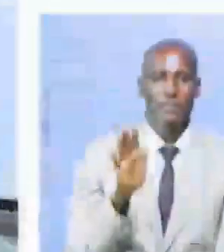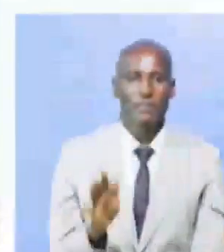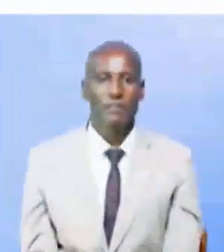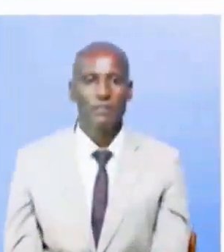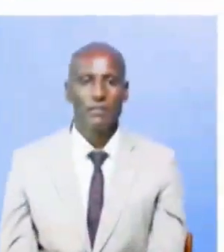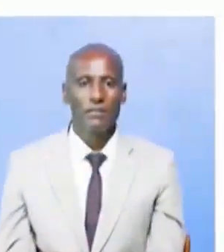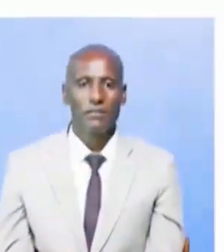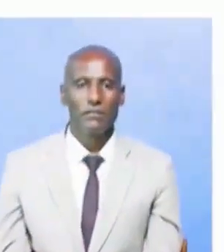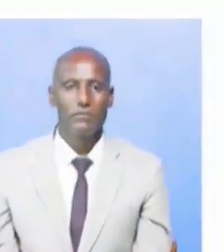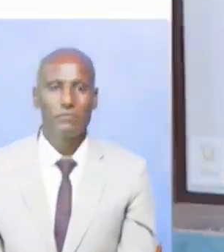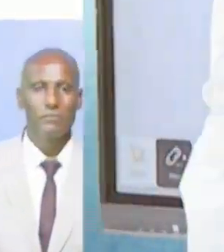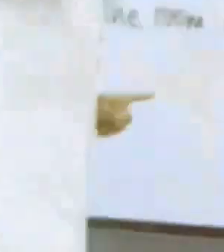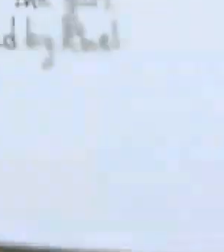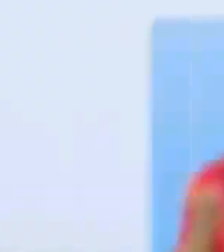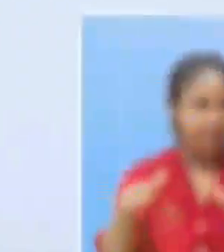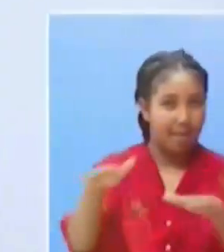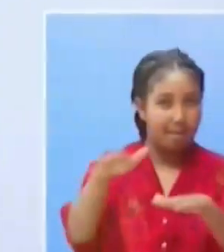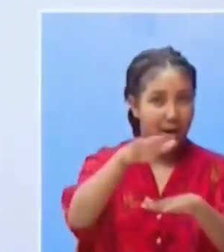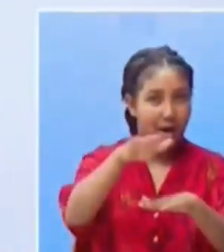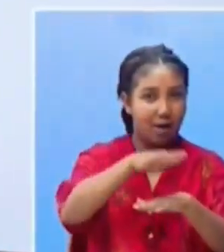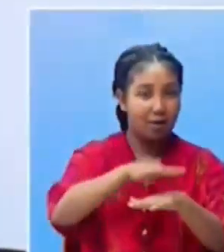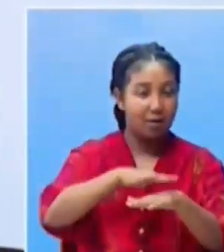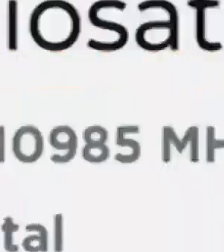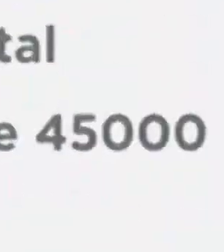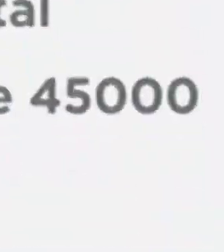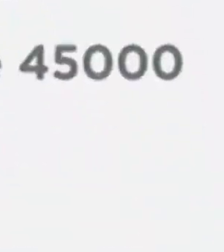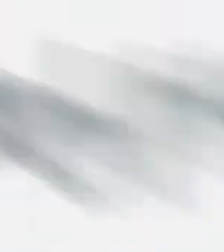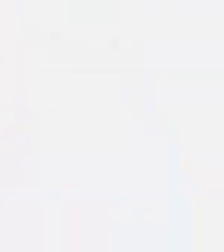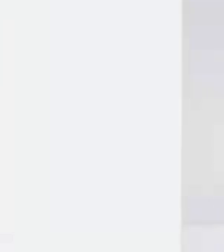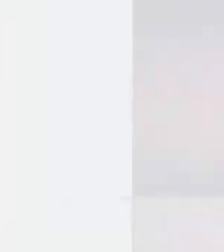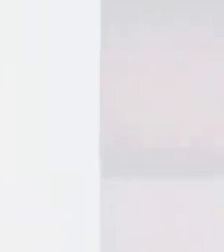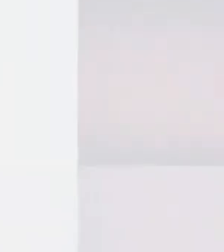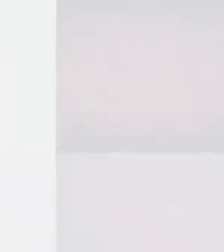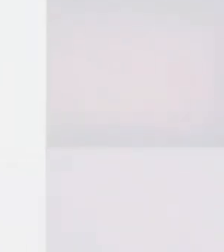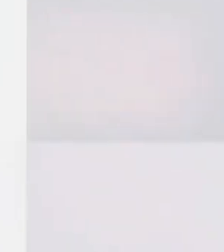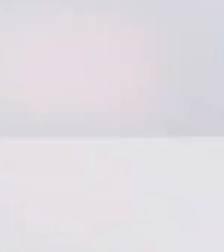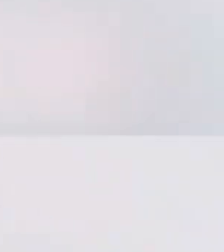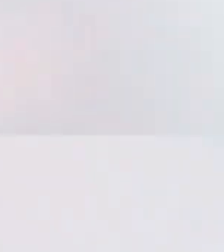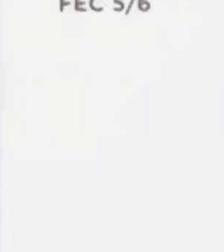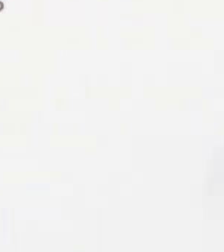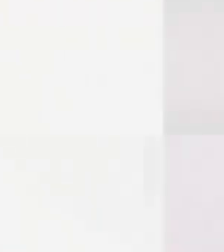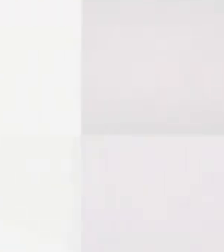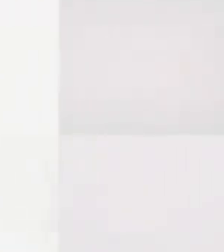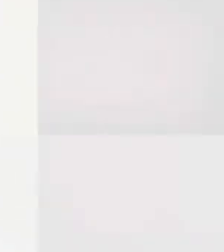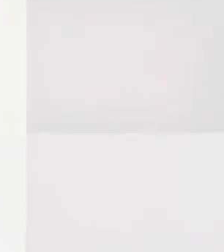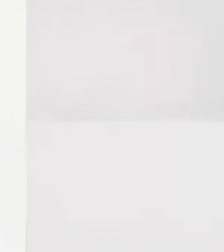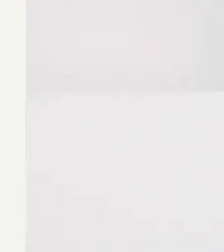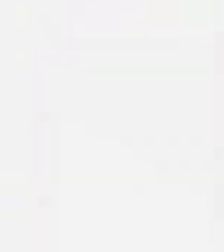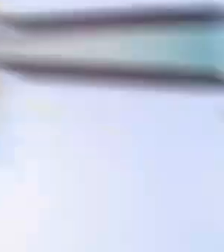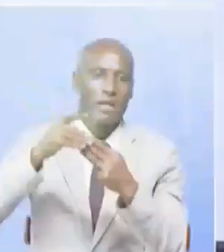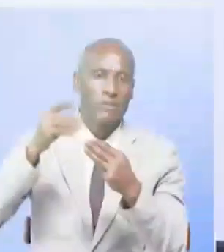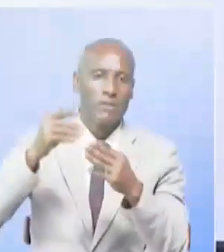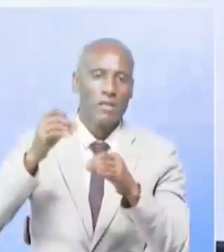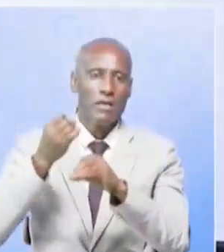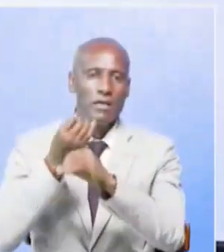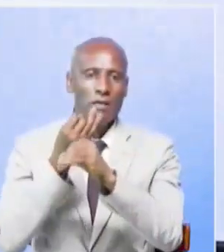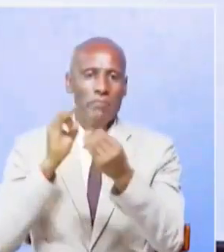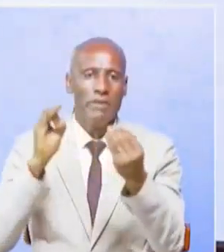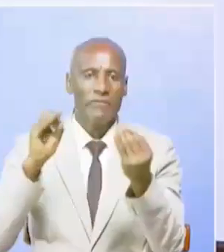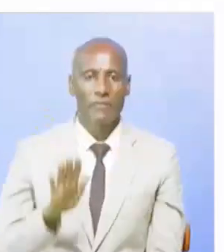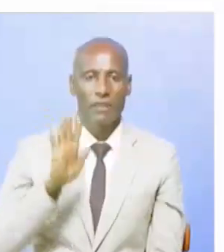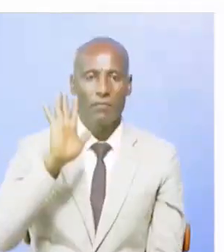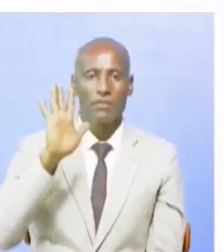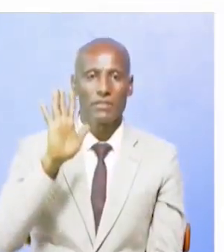እንዲሁም ቅዳሜና እሁድ ከጠዋቱ 2 ሰዓት እስከ ቀኑ 6 ሰዓት ድረስ ይከታተሉ። የአዲስ አበባ ከተማ አስተዳደር ትምህርት ቢሮ ባደረገው ጥናት